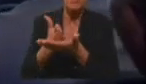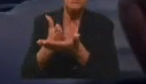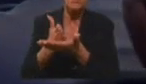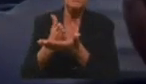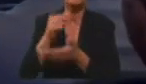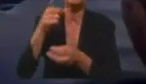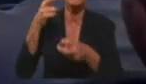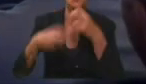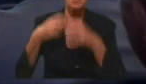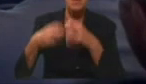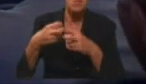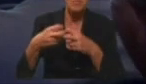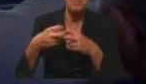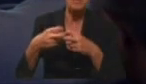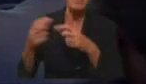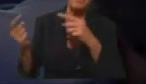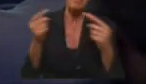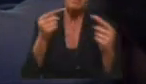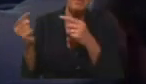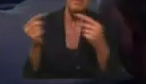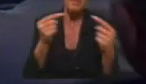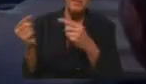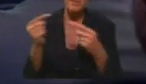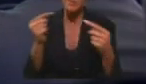tym problemom, raczej pod dyskusję, tak,